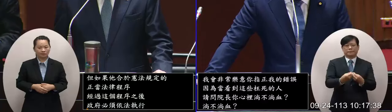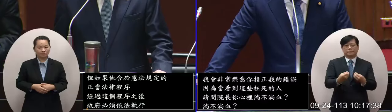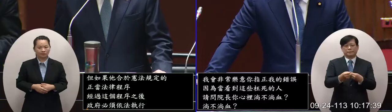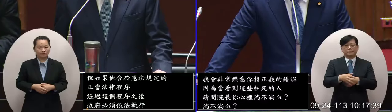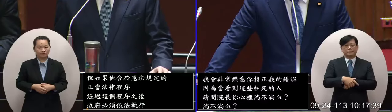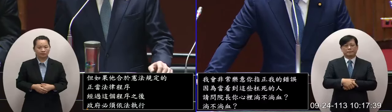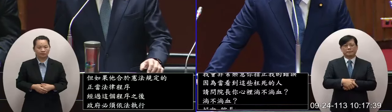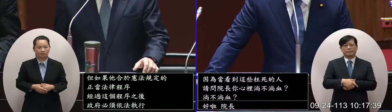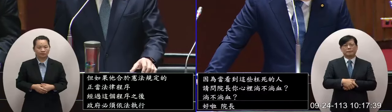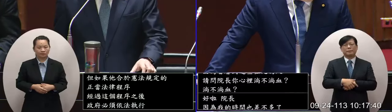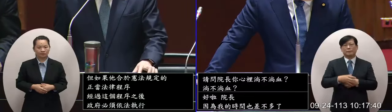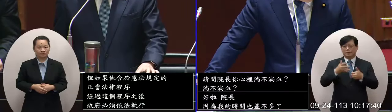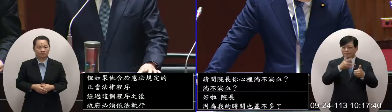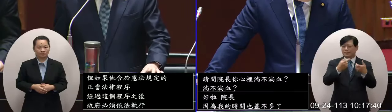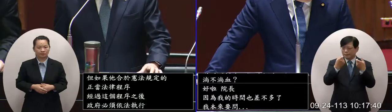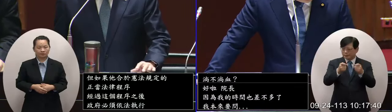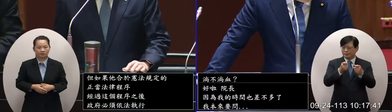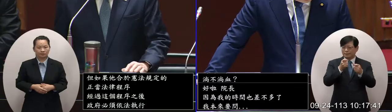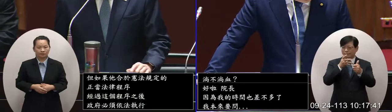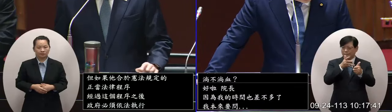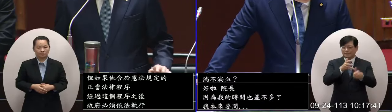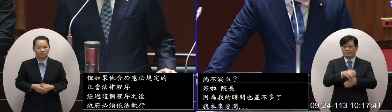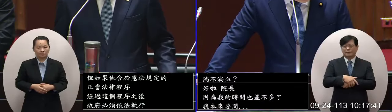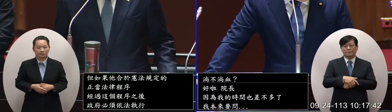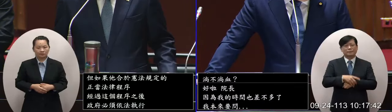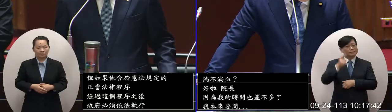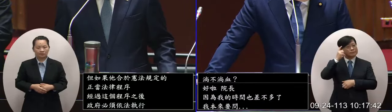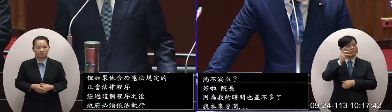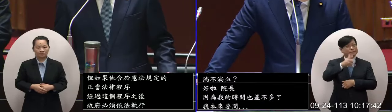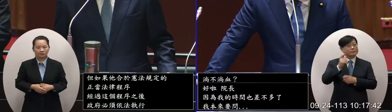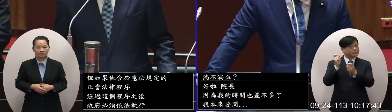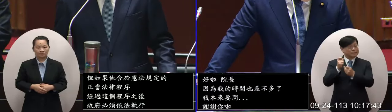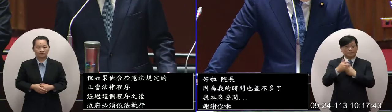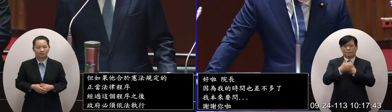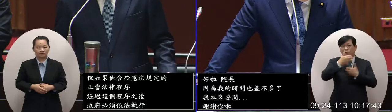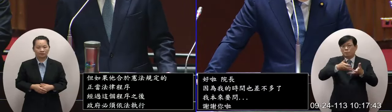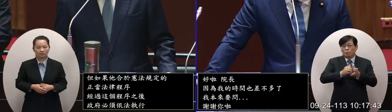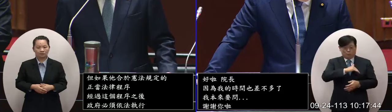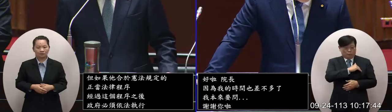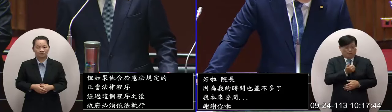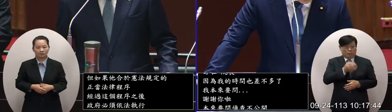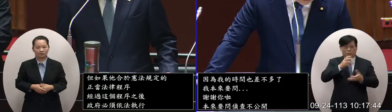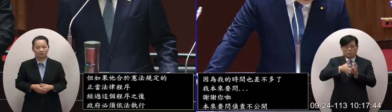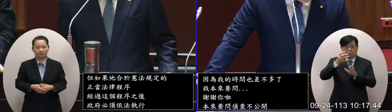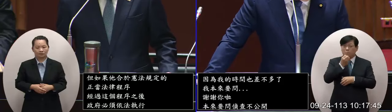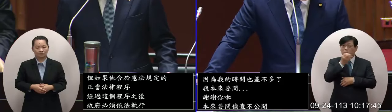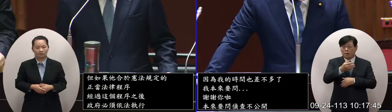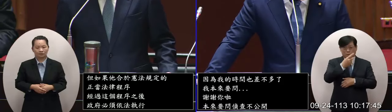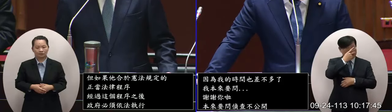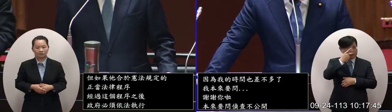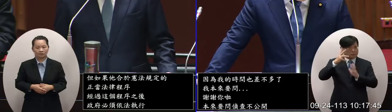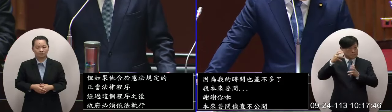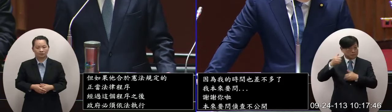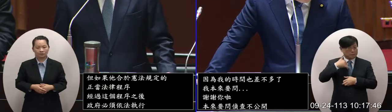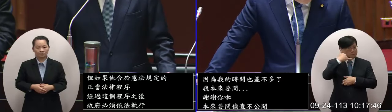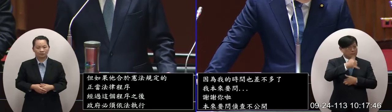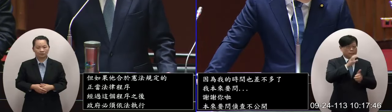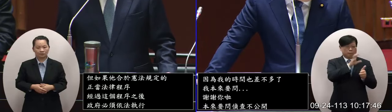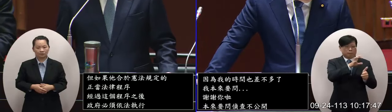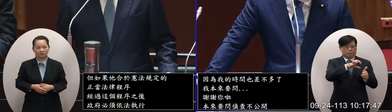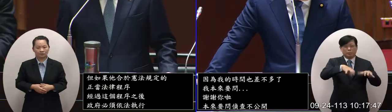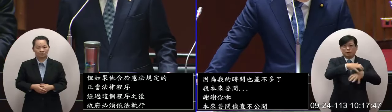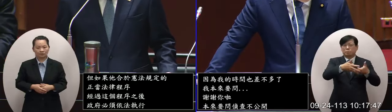所以我问你一个简单一点的题目哈，请问哈，最近卫福部长邱泰源公开爆料说赖清德打电话